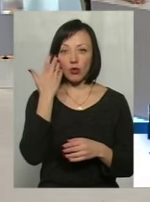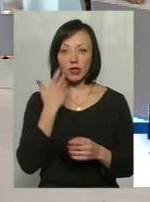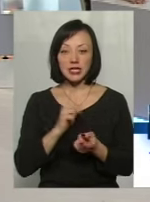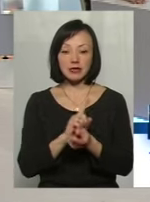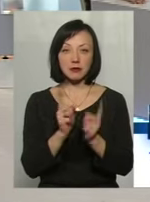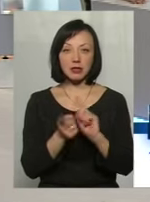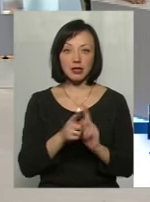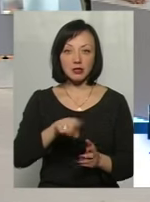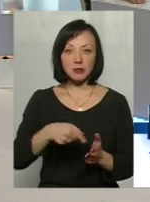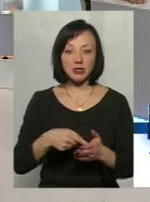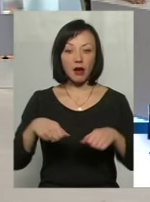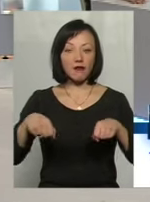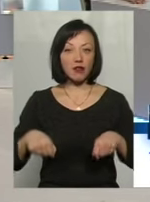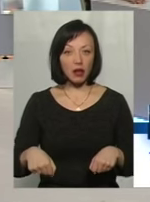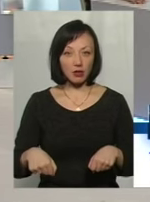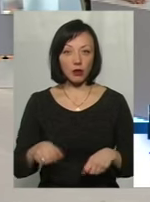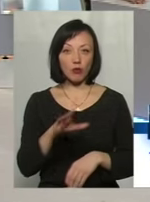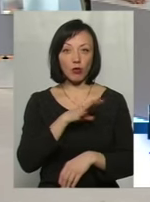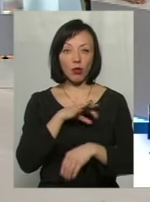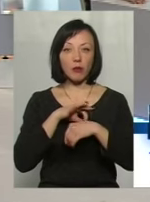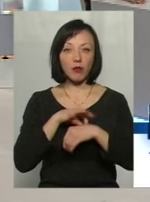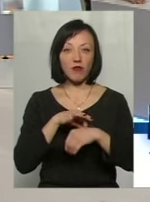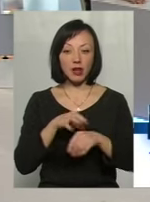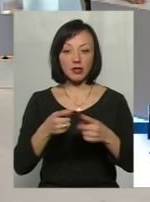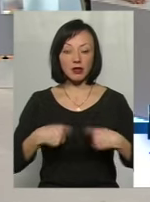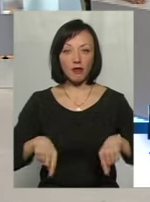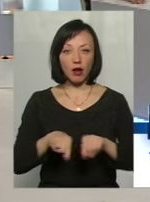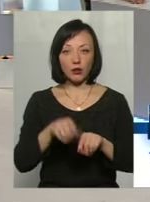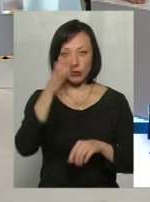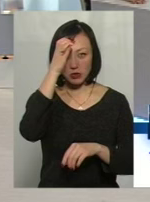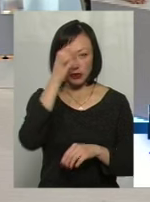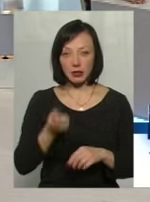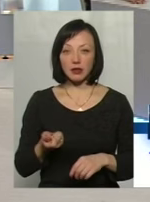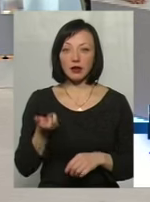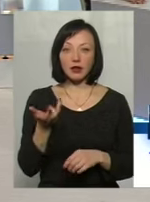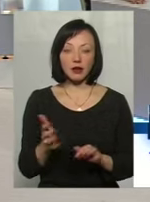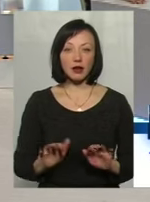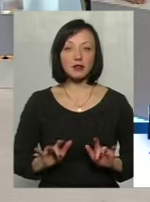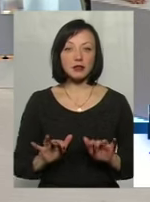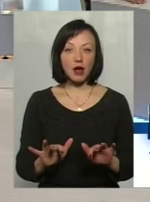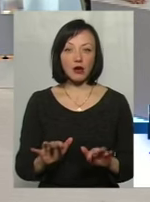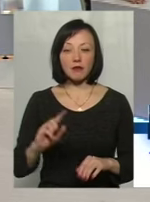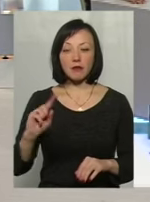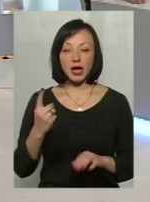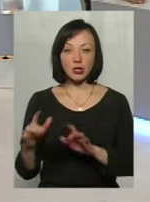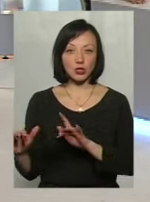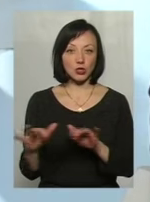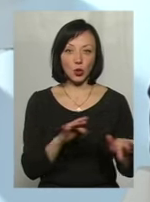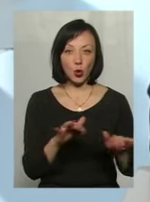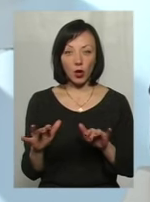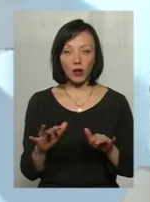змінилась міська влада, було проведено, зокрема в галузі освіти, кілька таких заходів, які це перший крок, і вони будуть